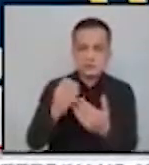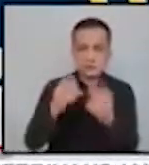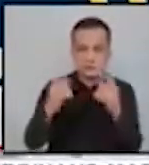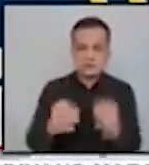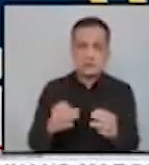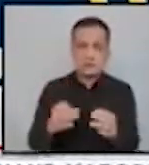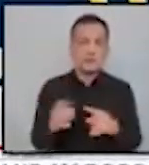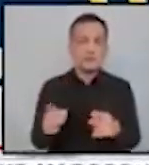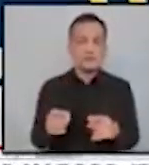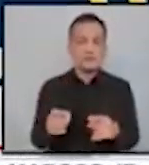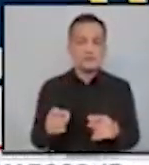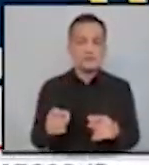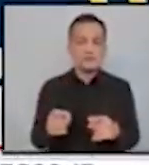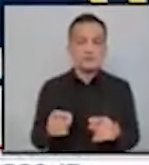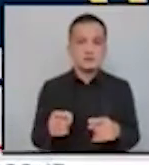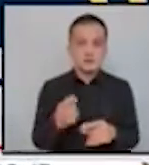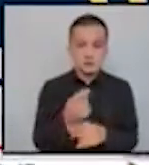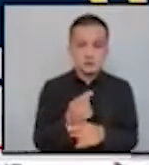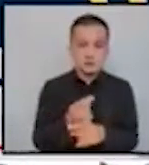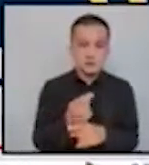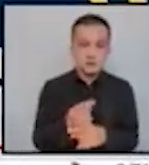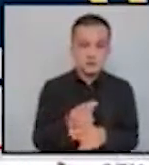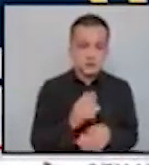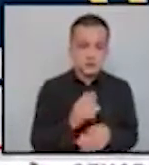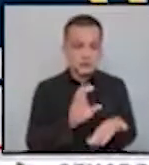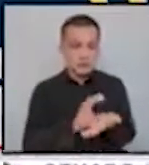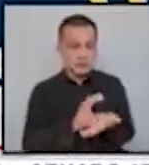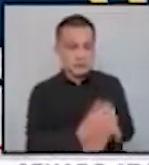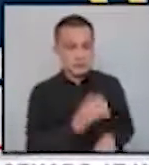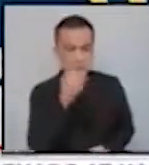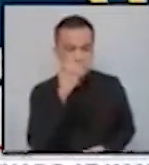aniya makatwira na matulog ang pondo habang